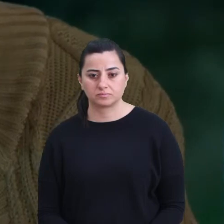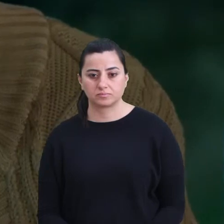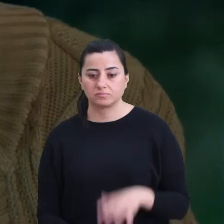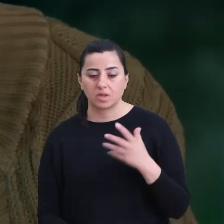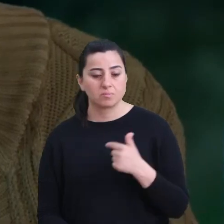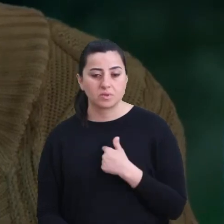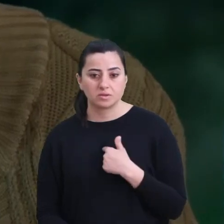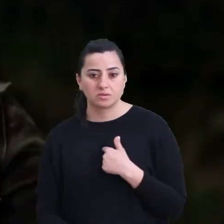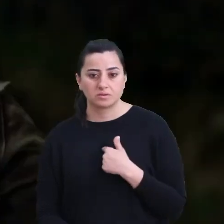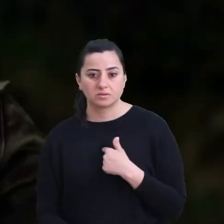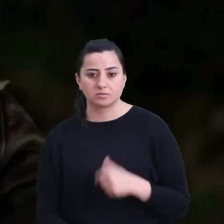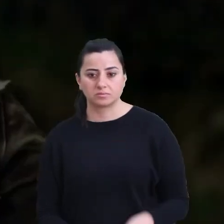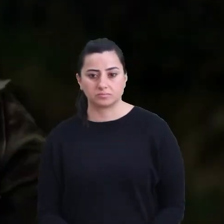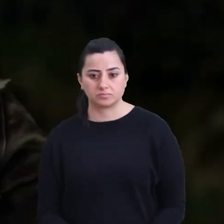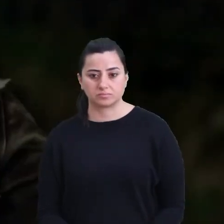Belki ben de...